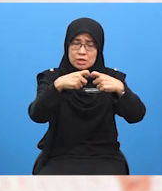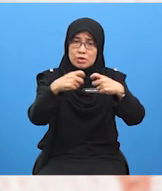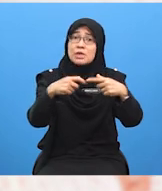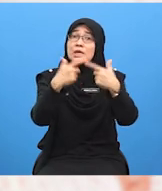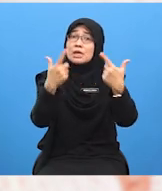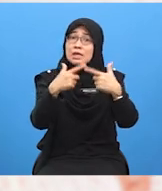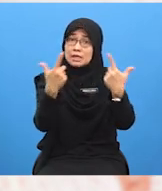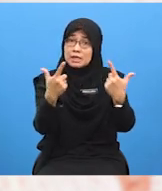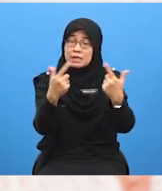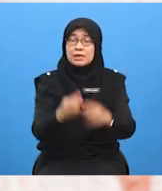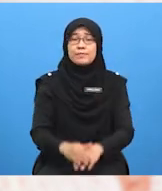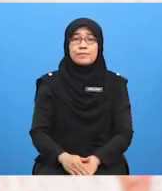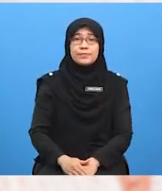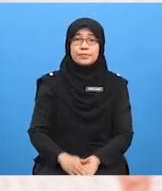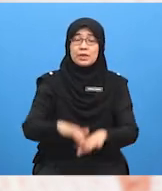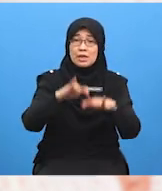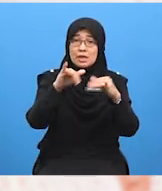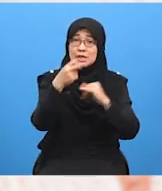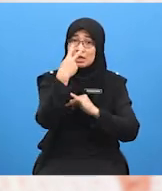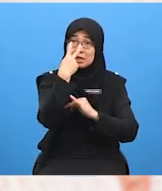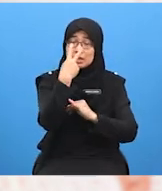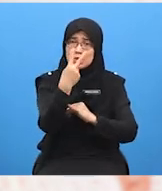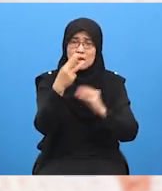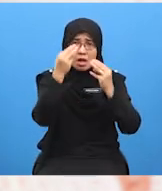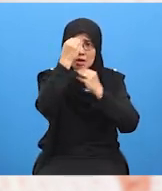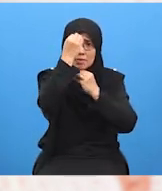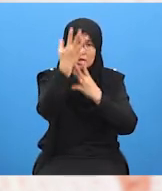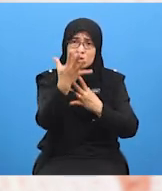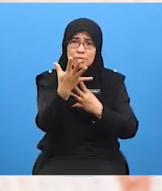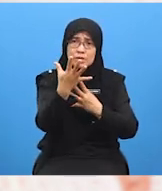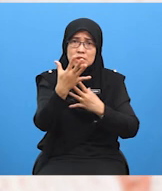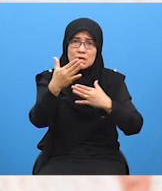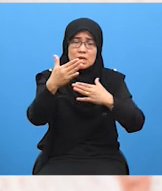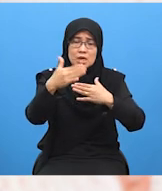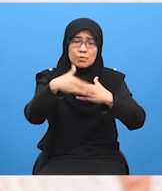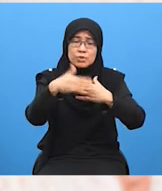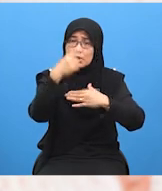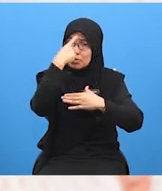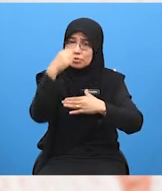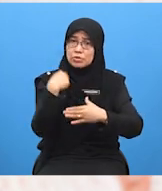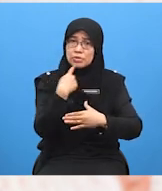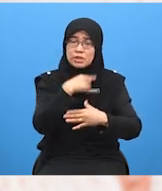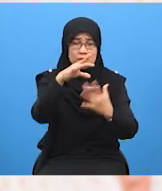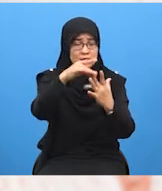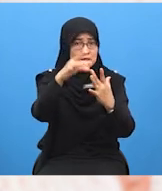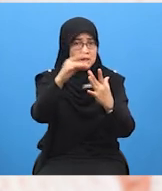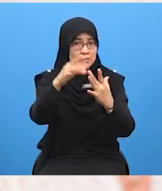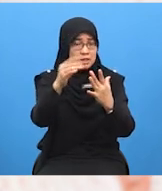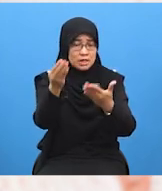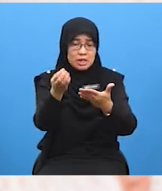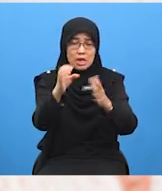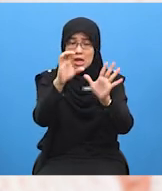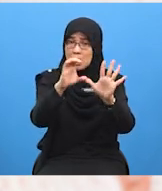Maklumat yang ditunjukkan dalam lakaran akan memudahkan pemilihan komponen elektronik yang akan